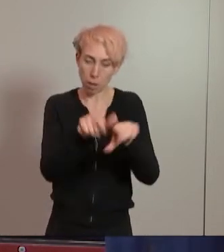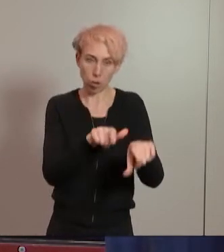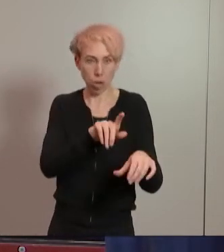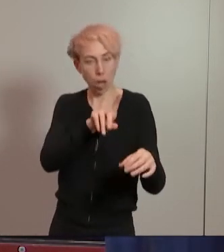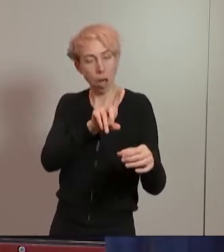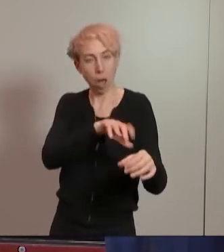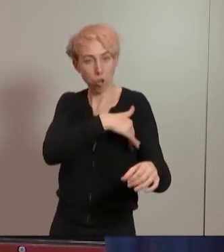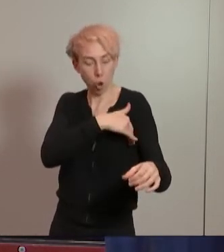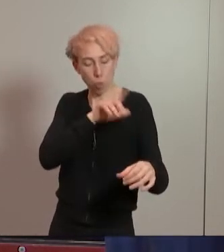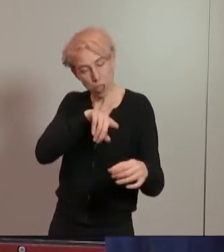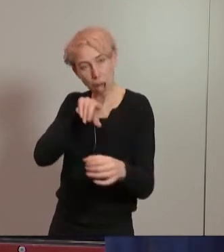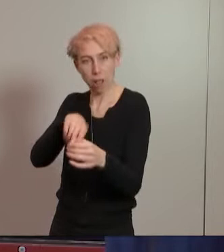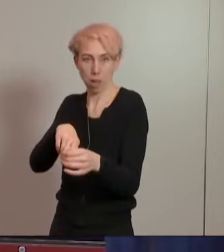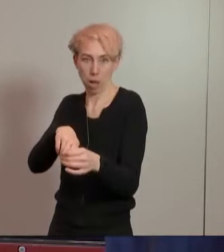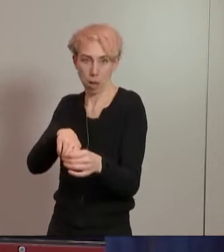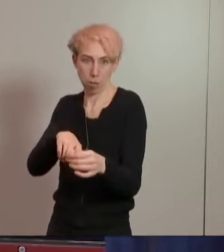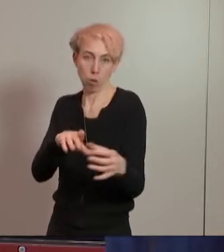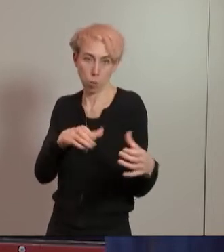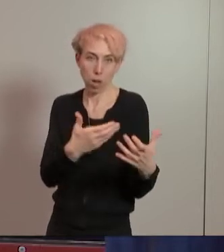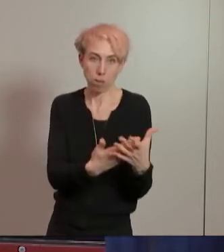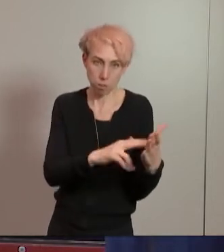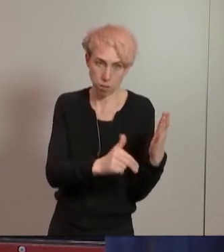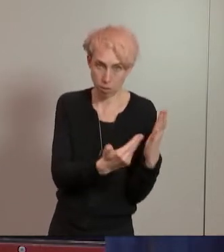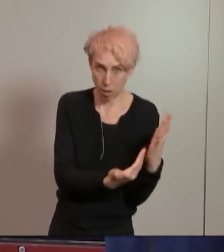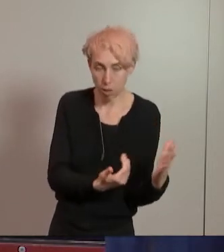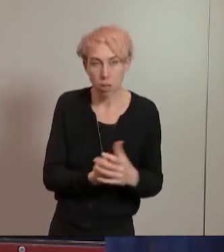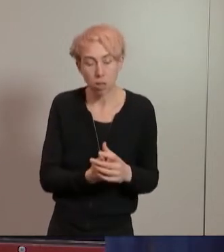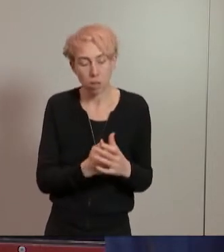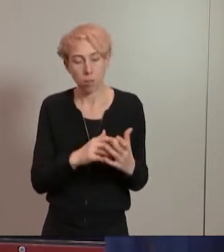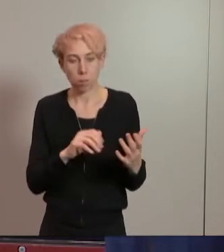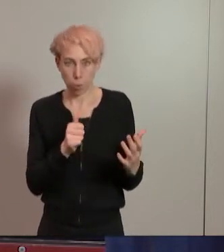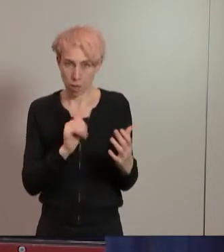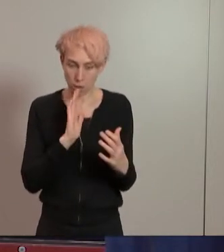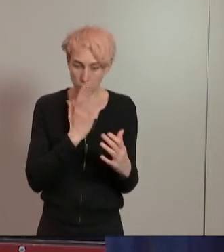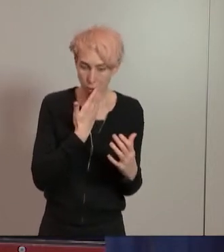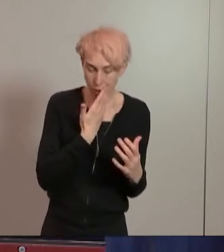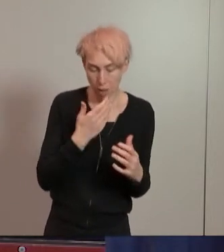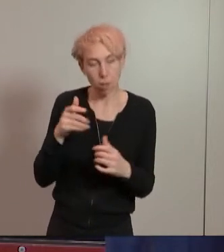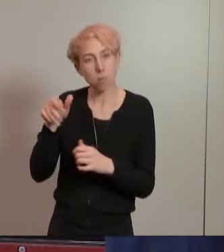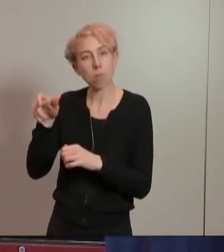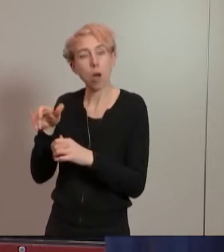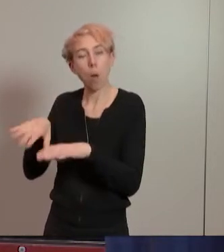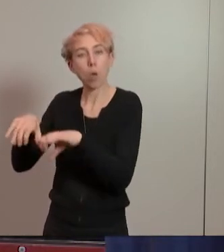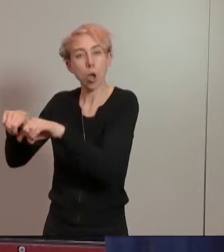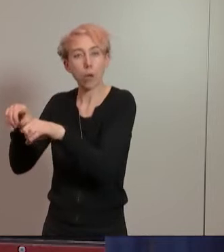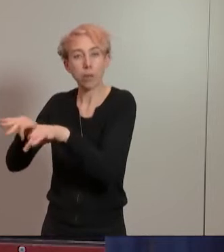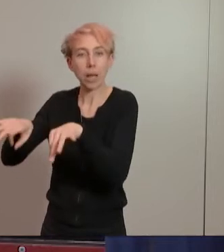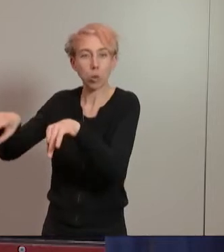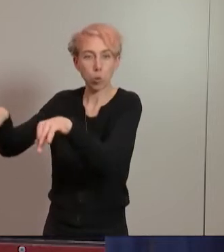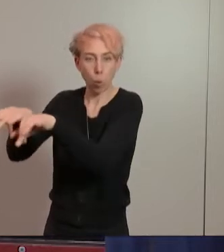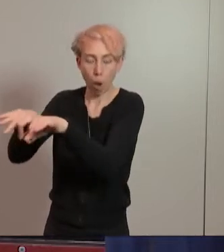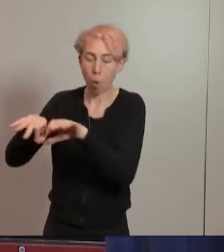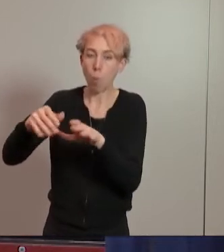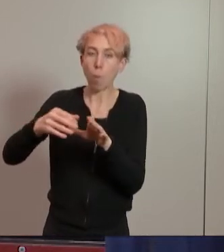contrat collectif. Au 1er janvier 2025, la prise en charge par les employeurs territoriaux de 20% d'un montant